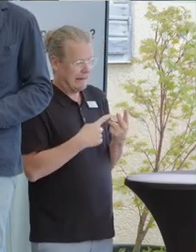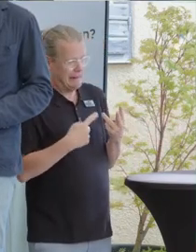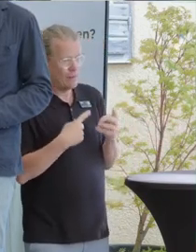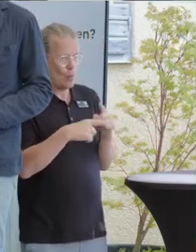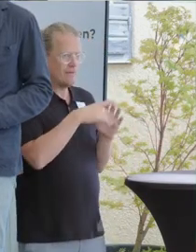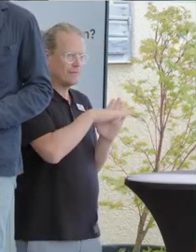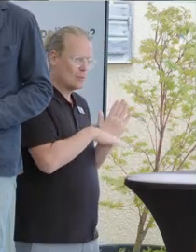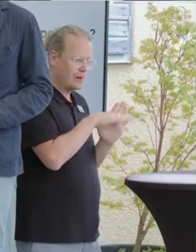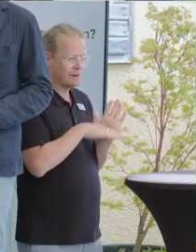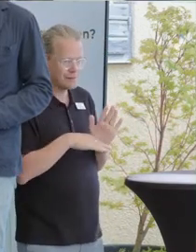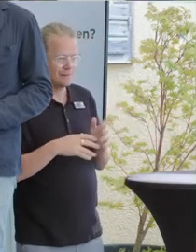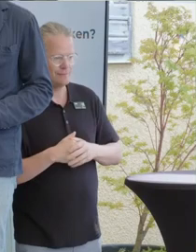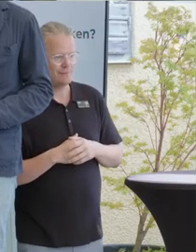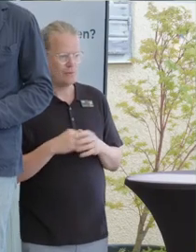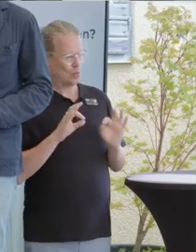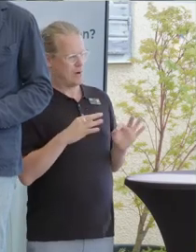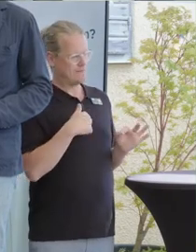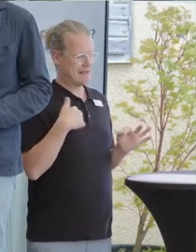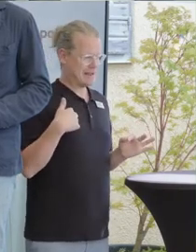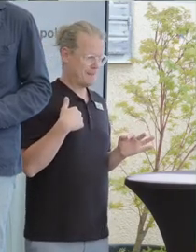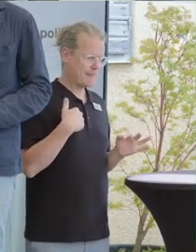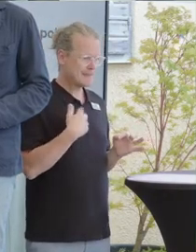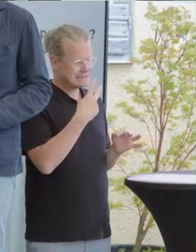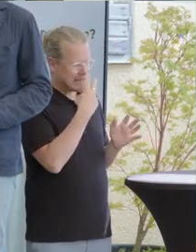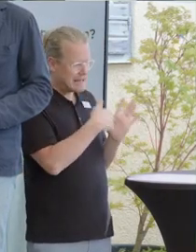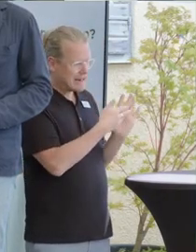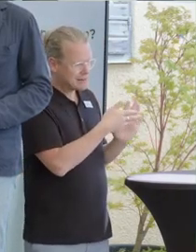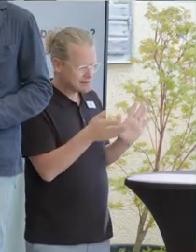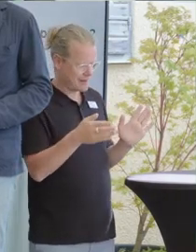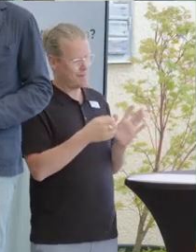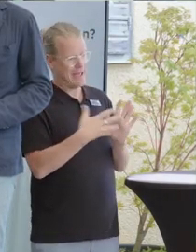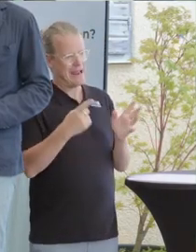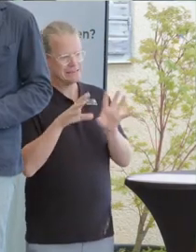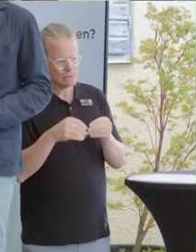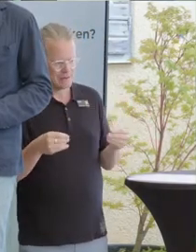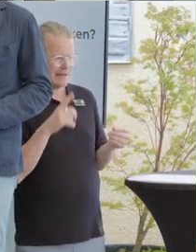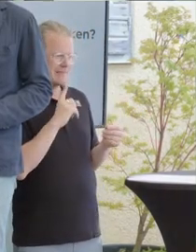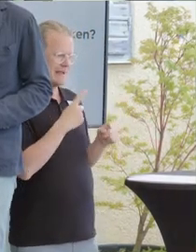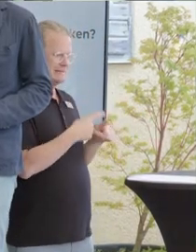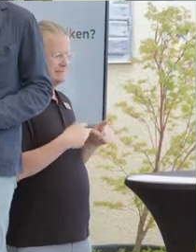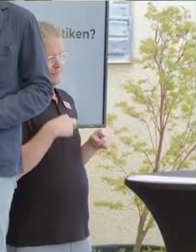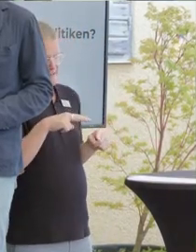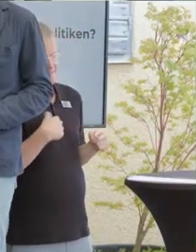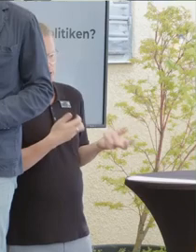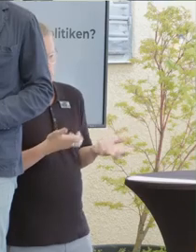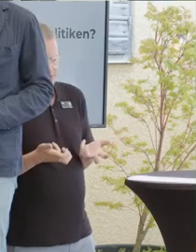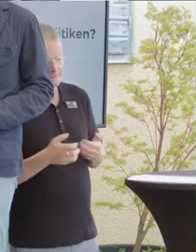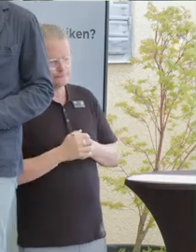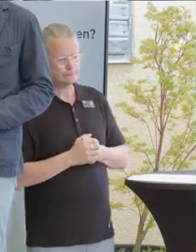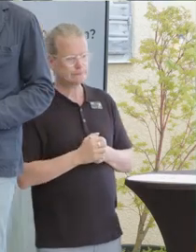se till att det blir effekt och resultat? Så de här små detaljerna, det tycker jag att vi saknar helt enkelt. Mm.